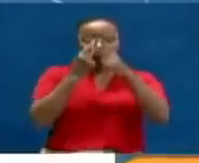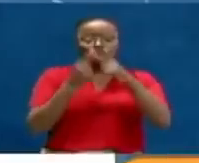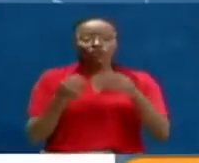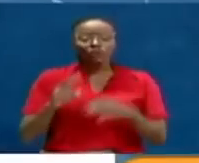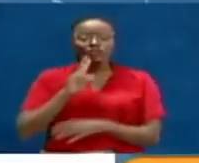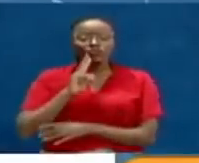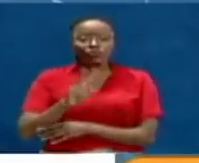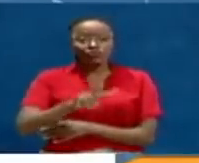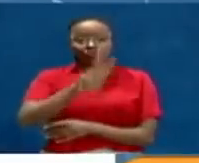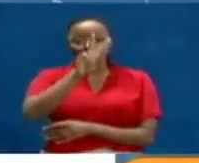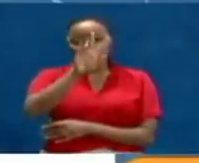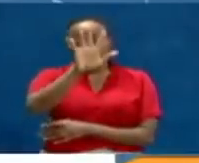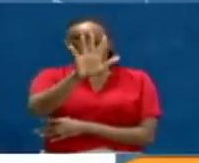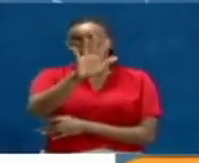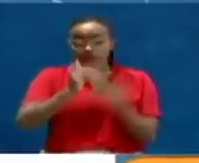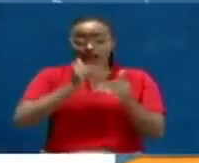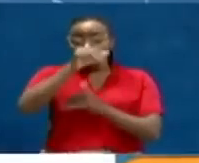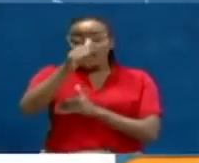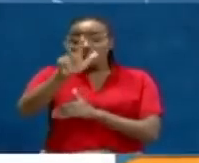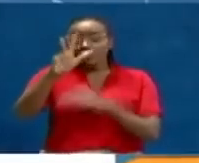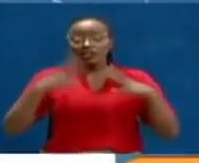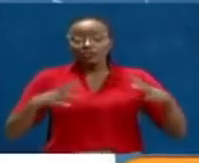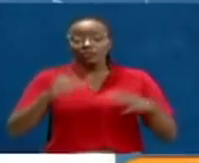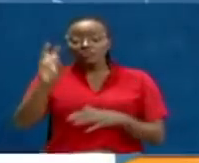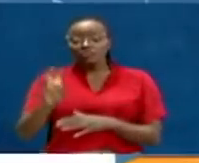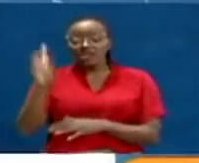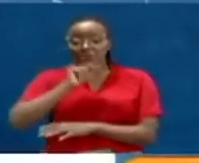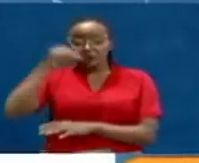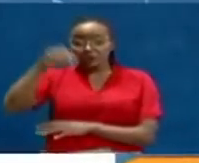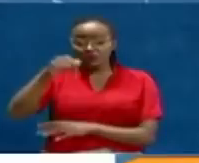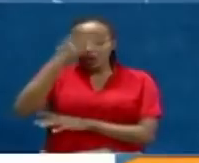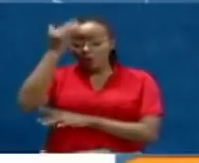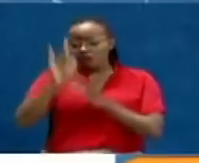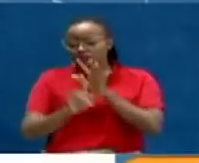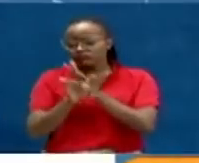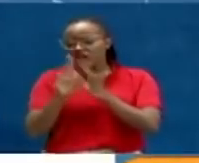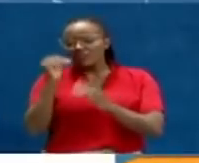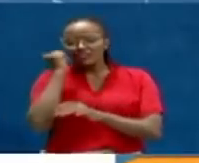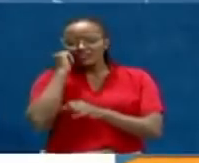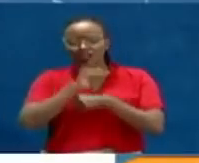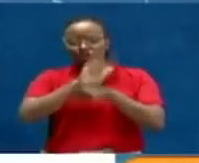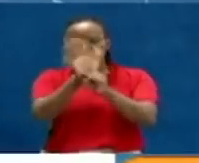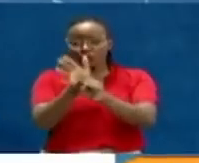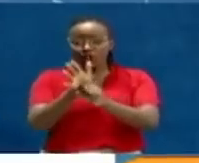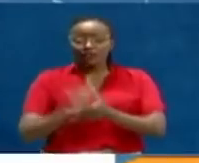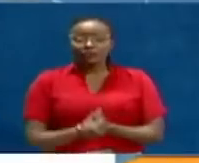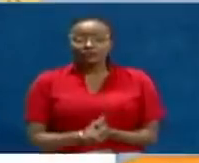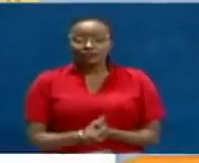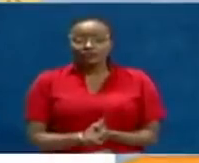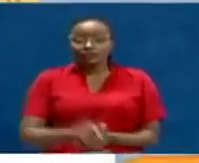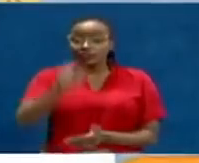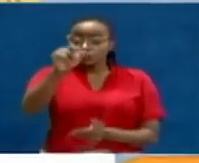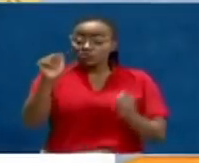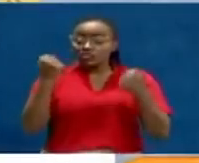kufikia 225 baada ya wagonjwa watatu kufariki hii leo kutokana na makali ya ugonjwa wa COVID-19.